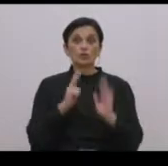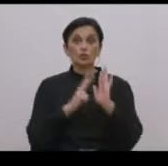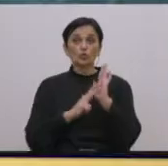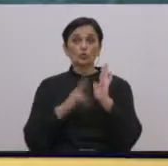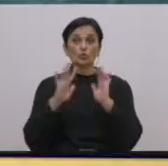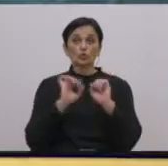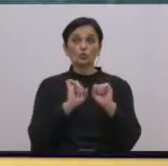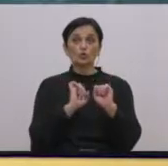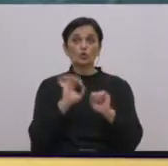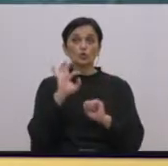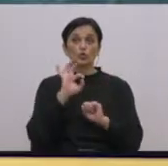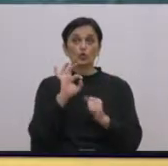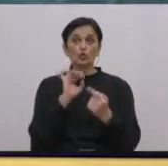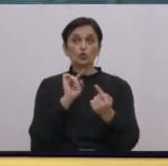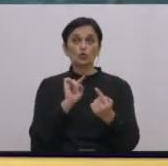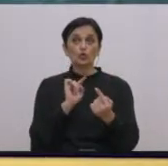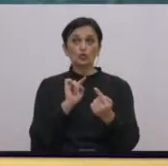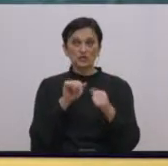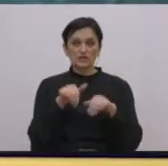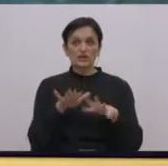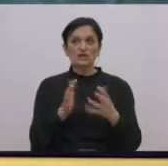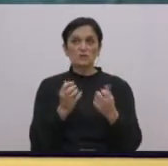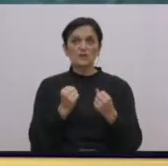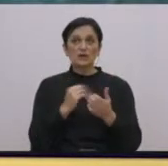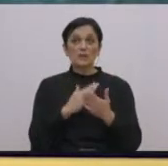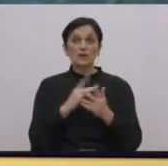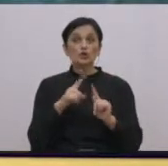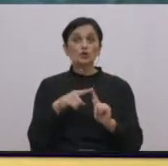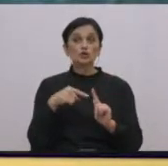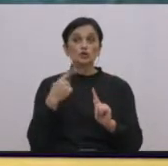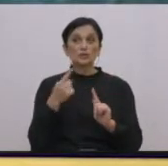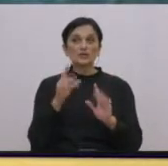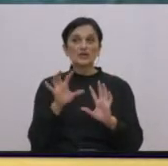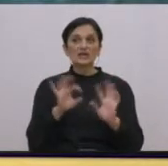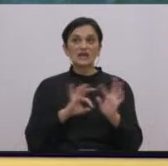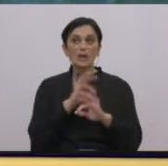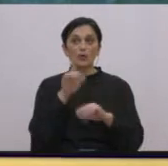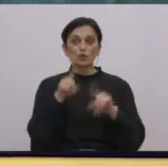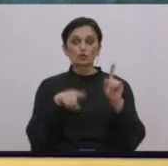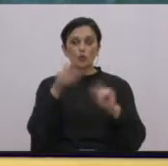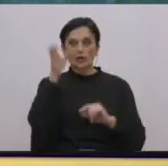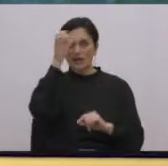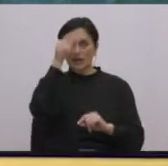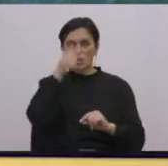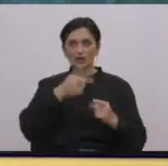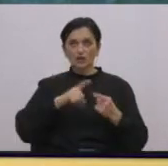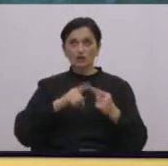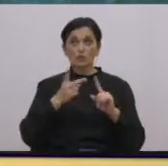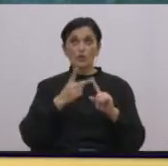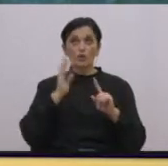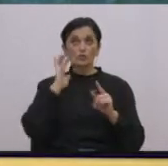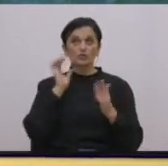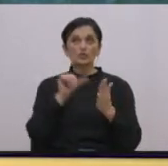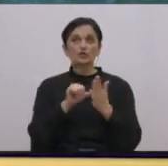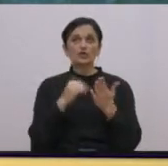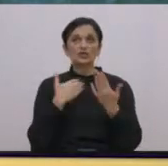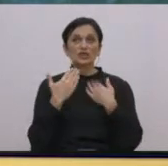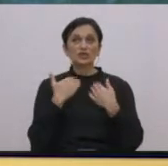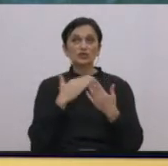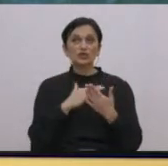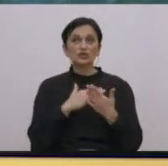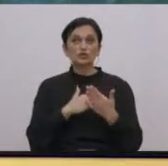Otrmoza Huti Monkle, Nulitina Amdegi, Dadgin Leba Mirebu, Shemdegi, Kanois Projekti Zogadi Gant, Lebi Shesahe, Meori Mosmei, Tot Chato, Kentiskis